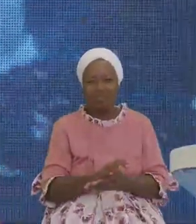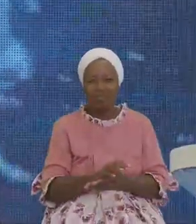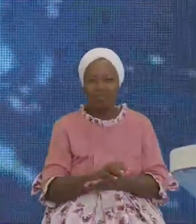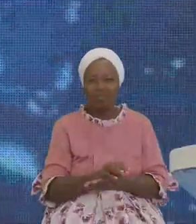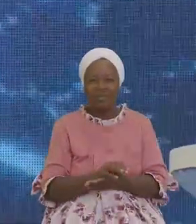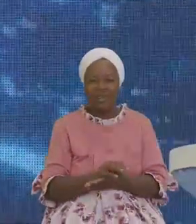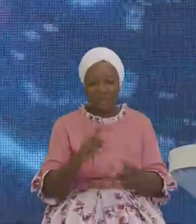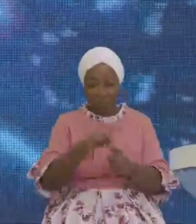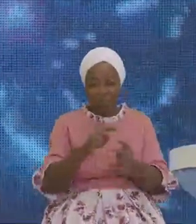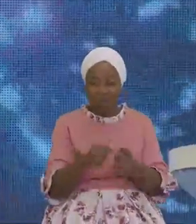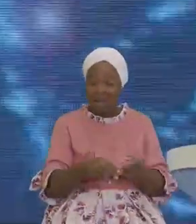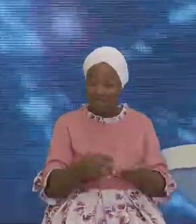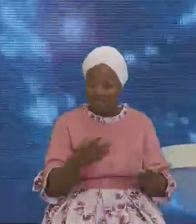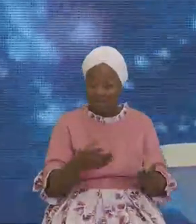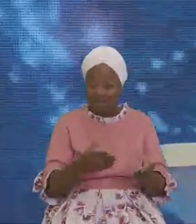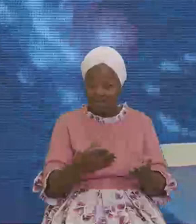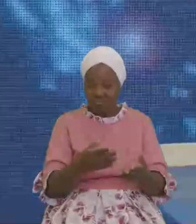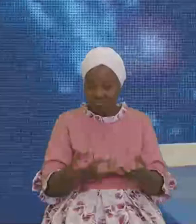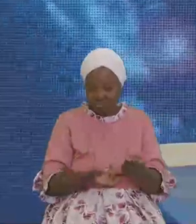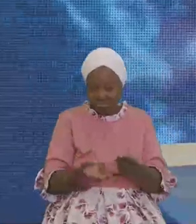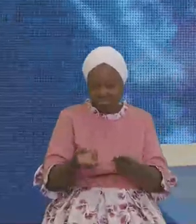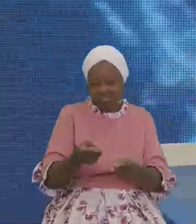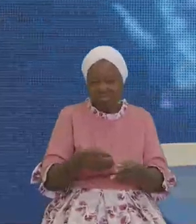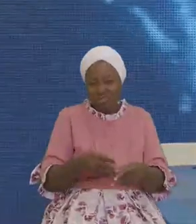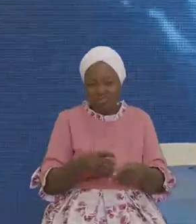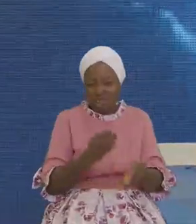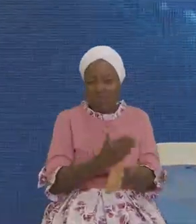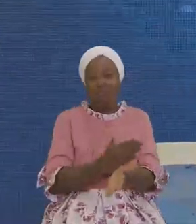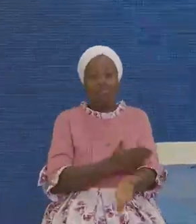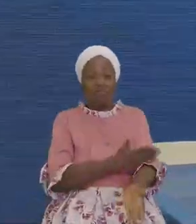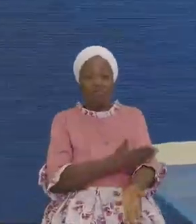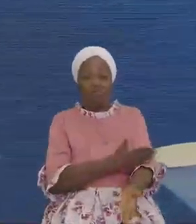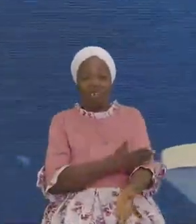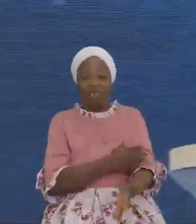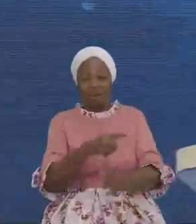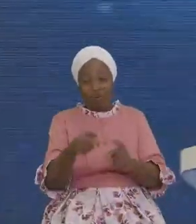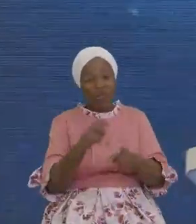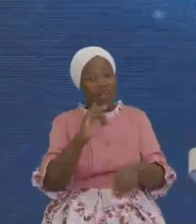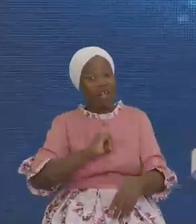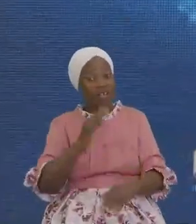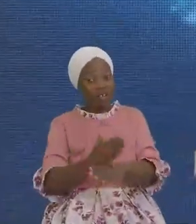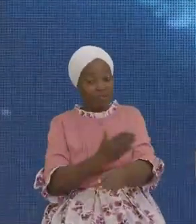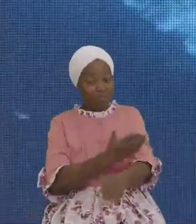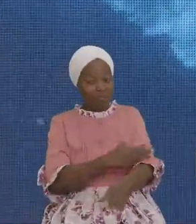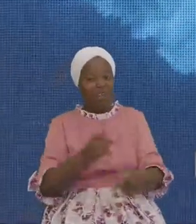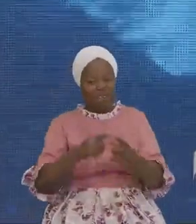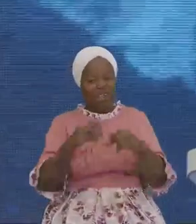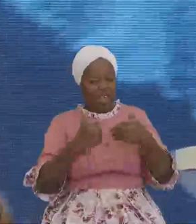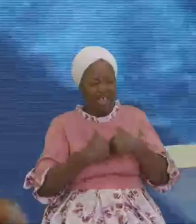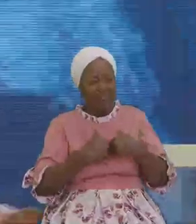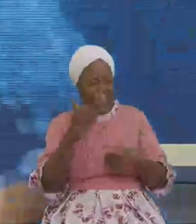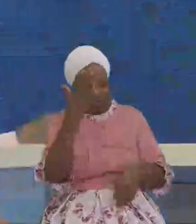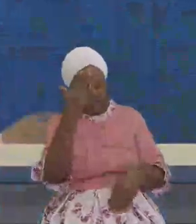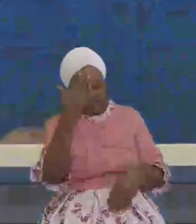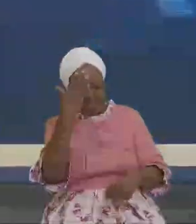Alors quand je vais améliorer mon niveau, quand je vais m'améliorer et j'ai la connaissance,